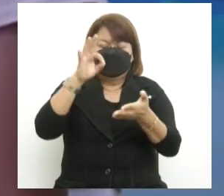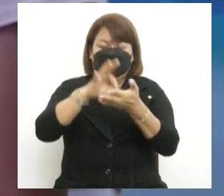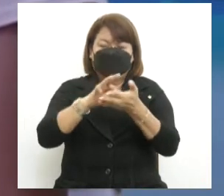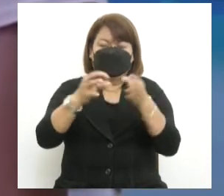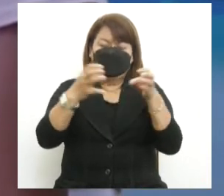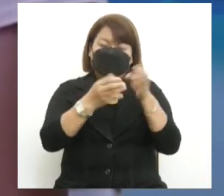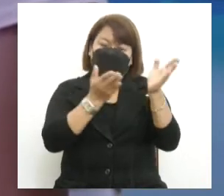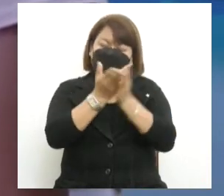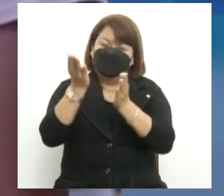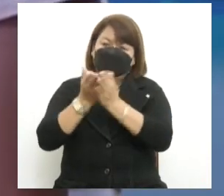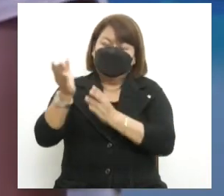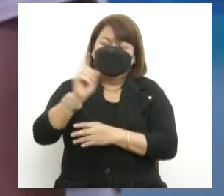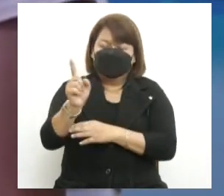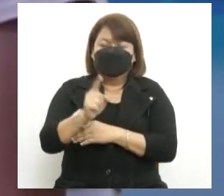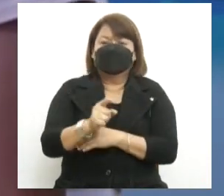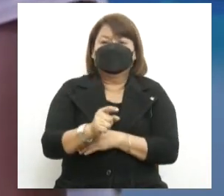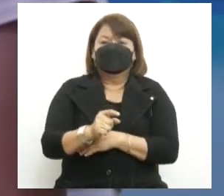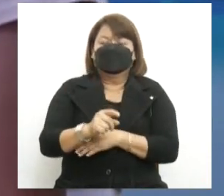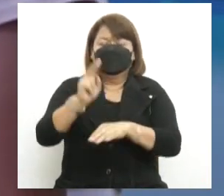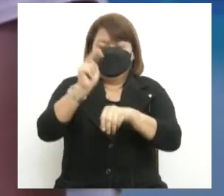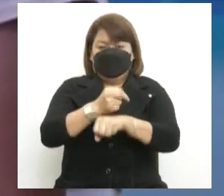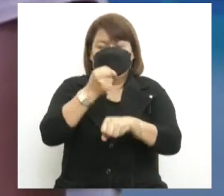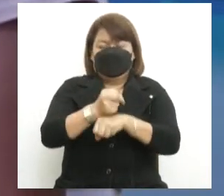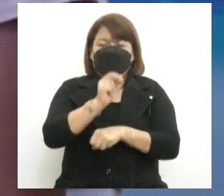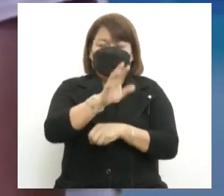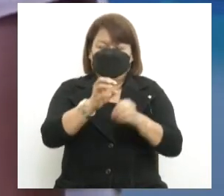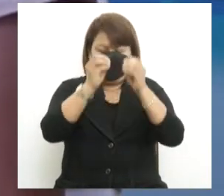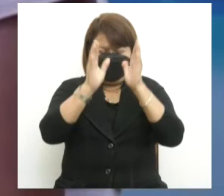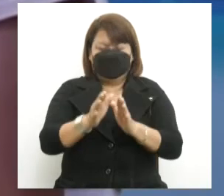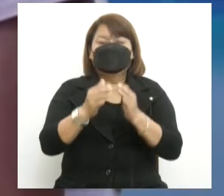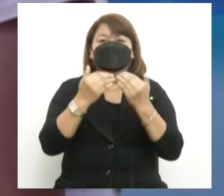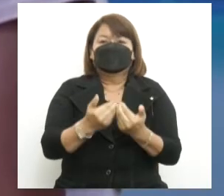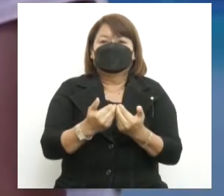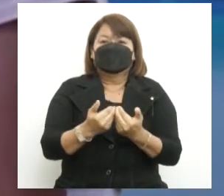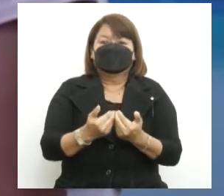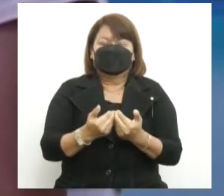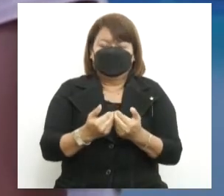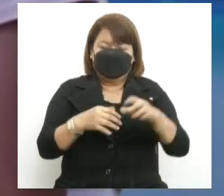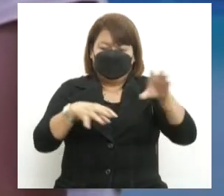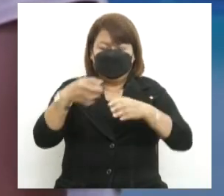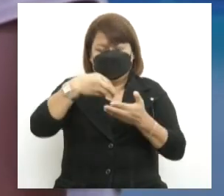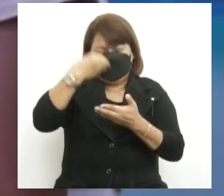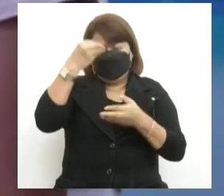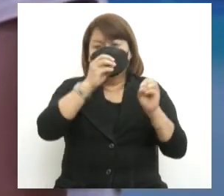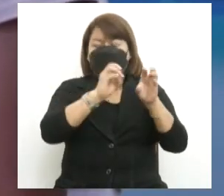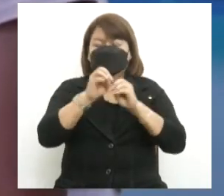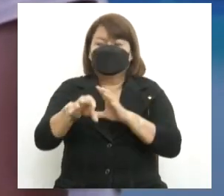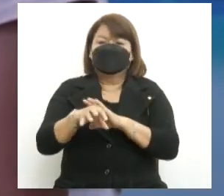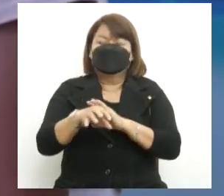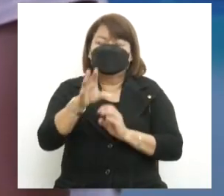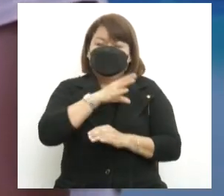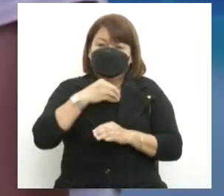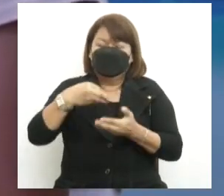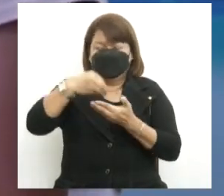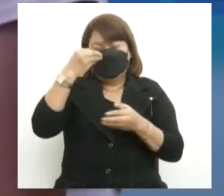ในด้านใดนะคะซึ่งหน้าที่ของครูในยุคปัจจุบันทั้งในด้านการจัดการเรียนการสอนและการเรียน